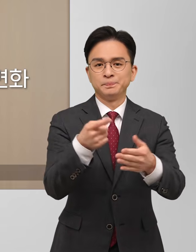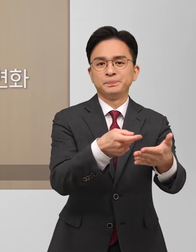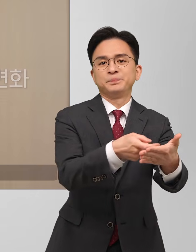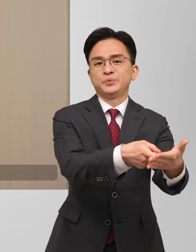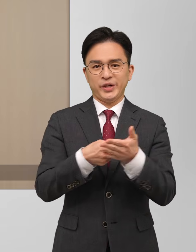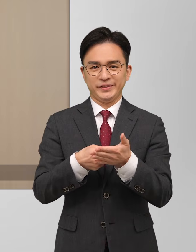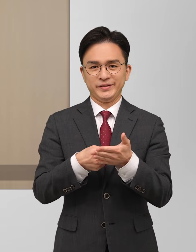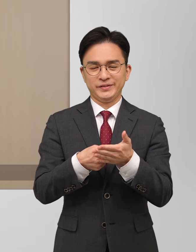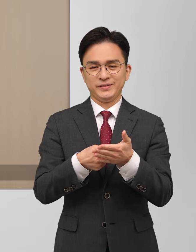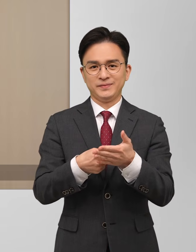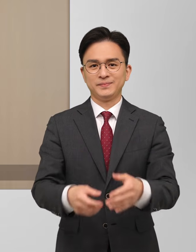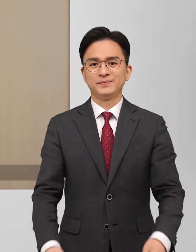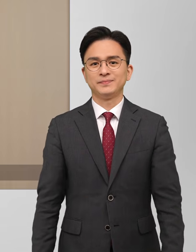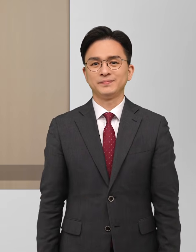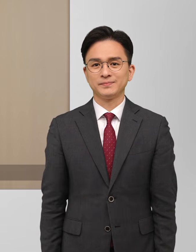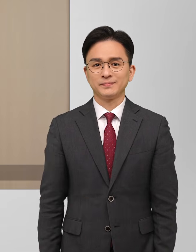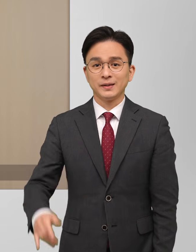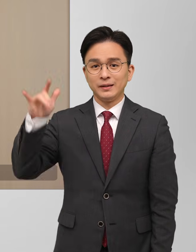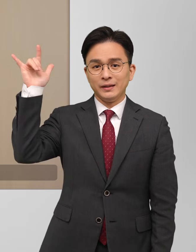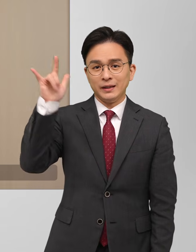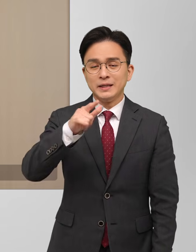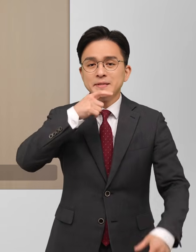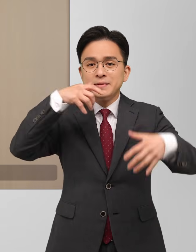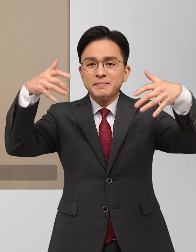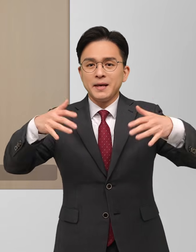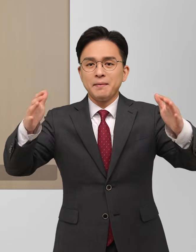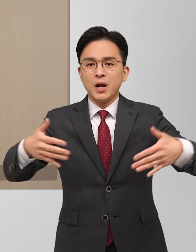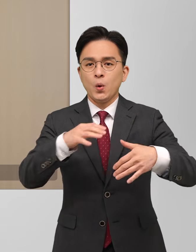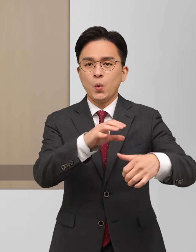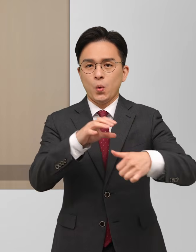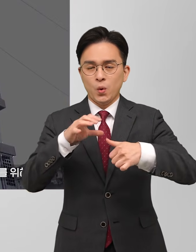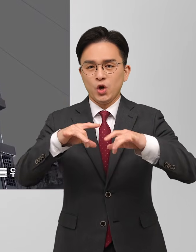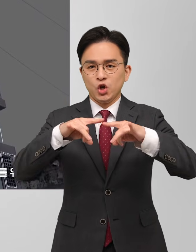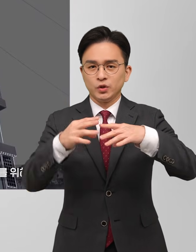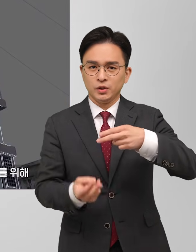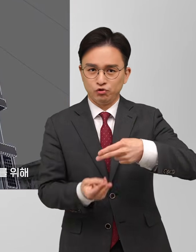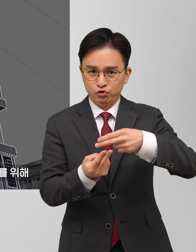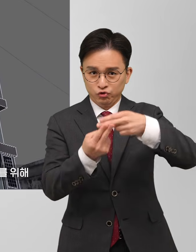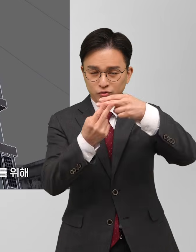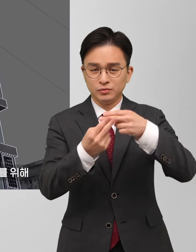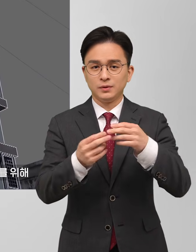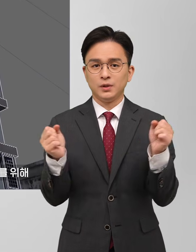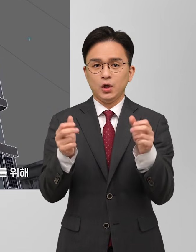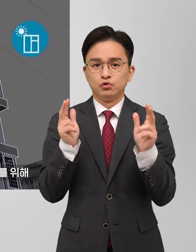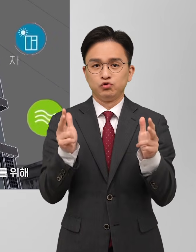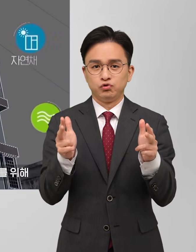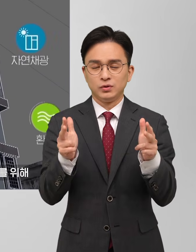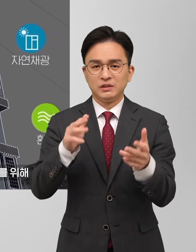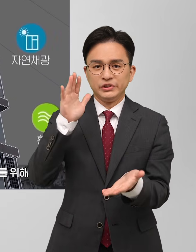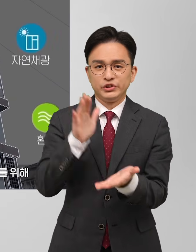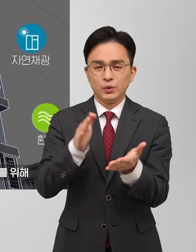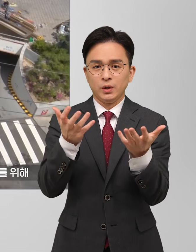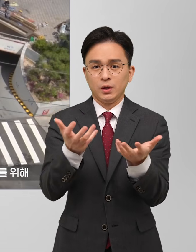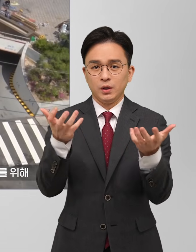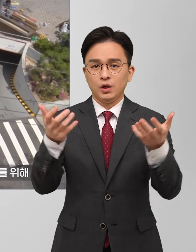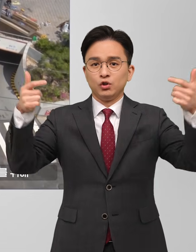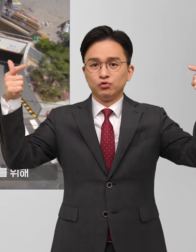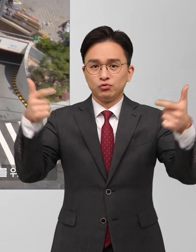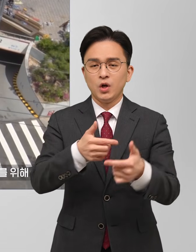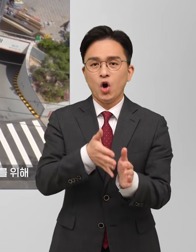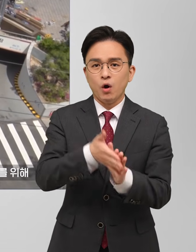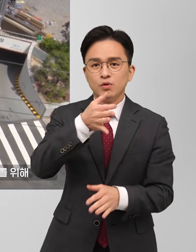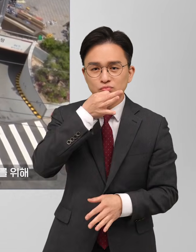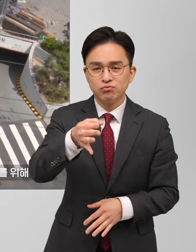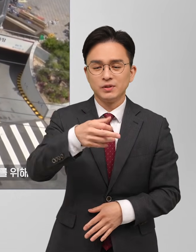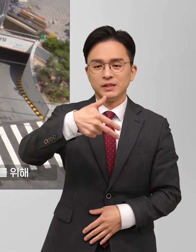대비 에너지 이용 효율과 신재생 에너지의 사용 비율이 높고 온실가스 배출을 최소화하는 녹색 건축물인 제로